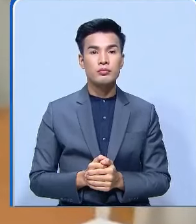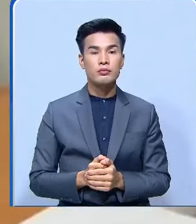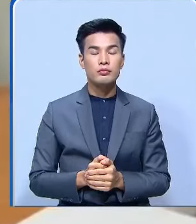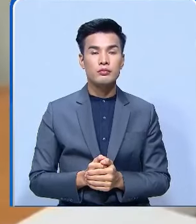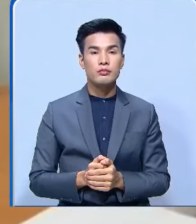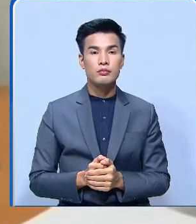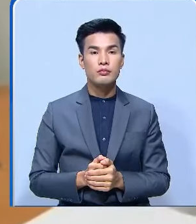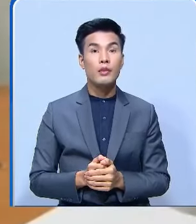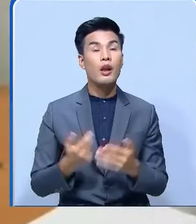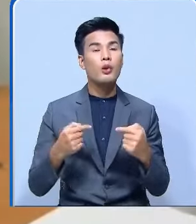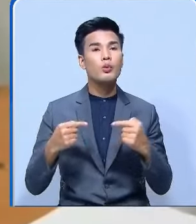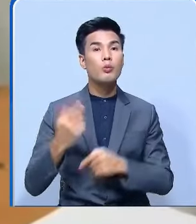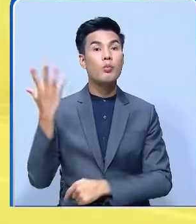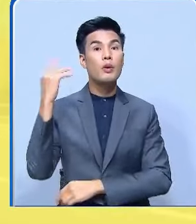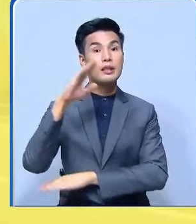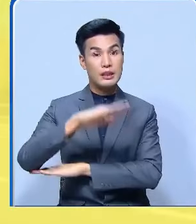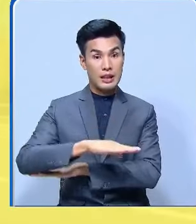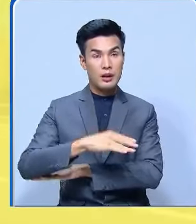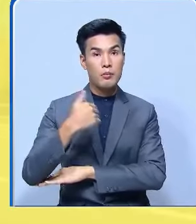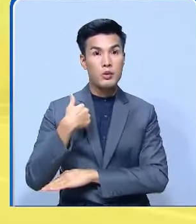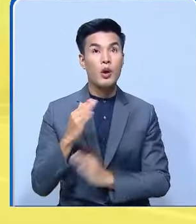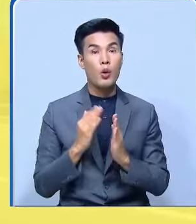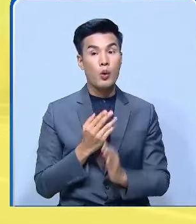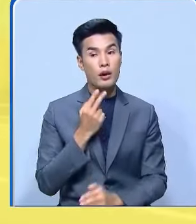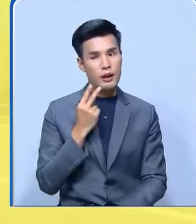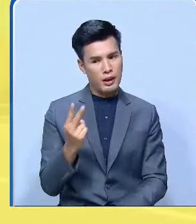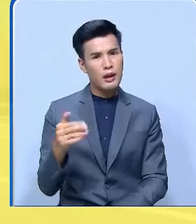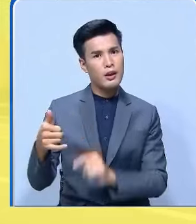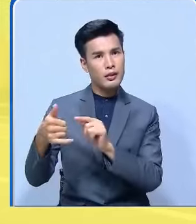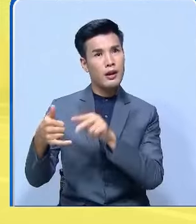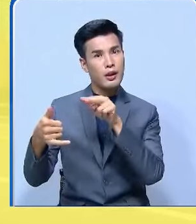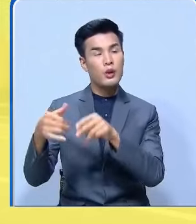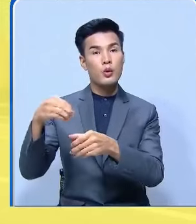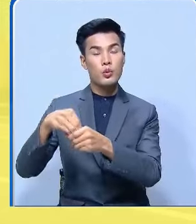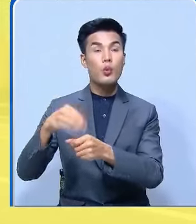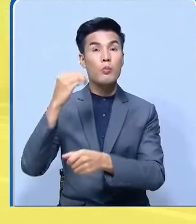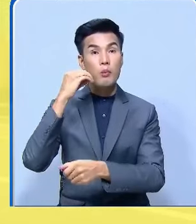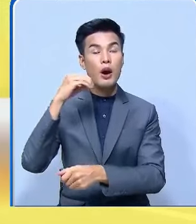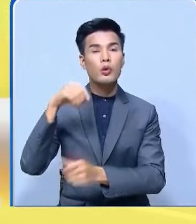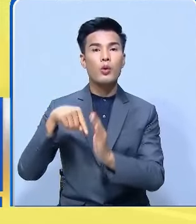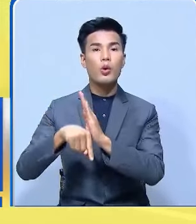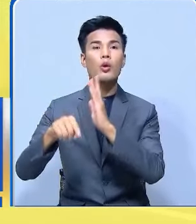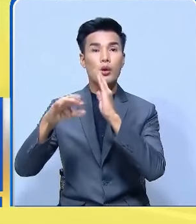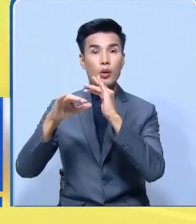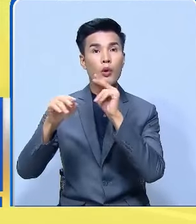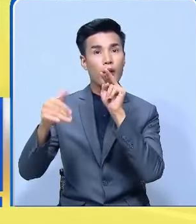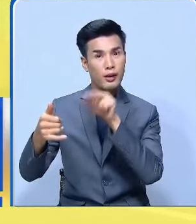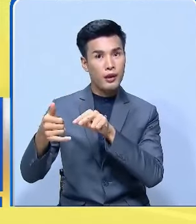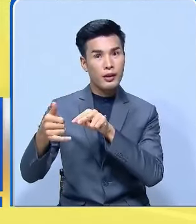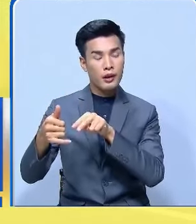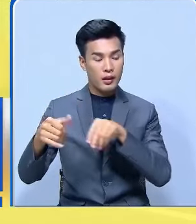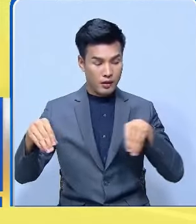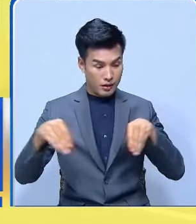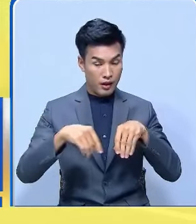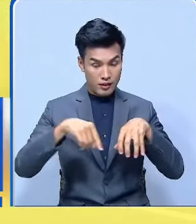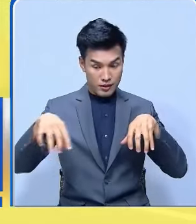เนี่ยครับแล้วก็เมื่อเย็นวันนี้พลเมืองดีไปพบผู้ก่อเหตุอยู่ที่หมู่บ้านแห่งหนึ่งในอำเภอปลวกแดงจังหวัดระยองครับไม่ไกลจากจุดเกิดเหตุ